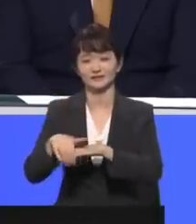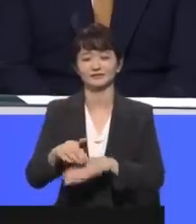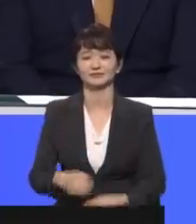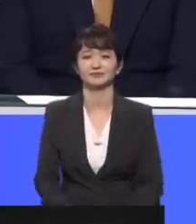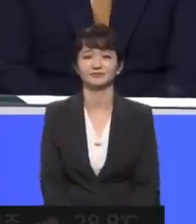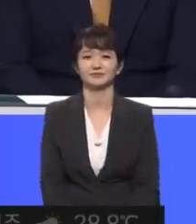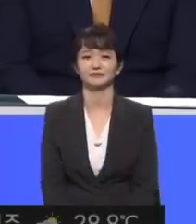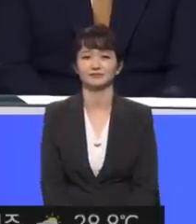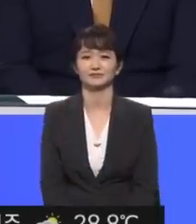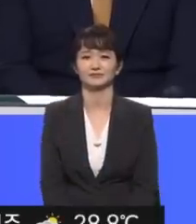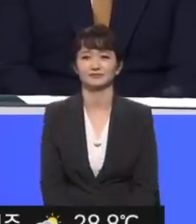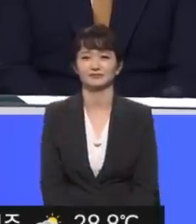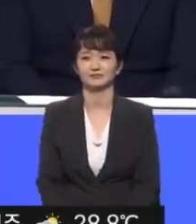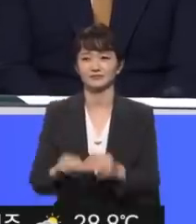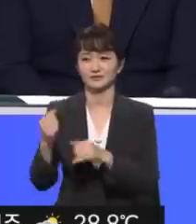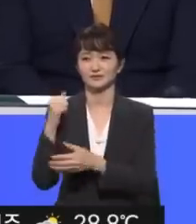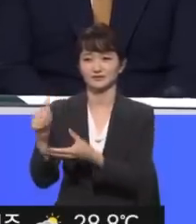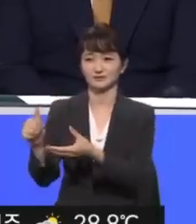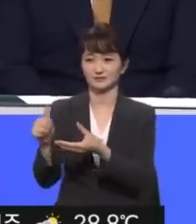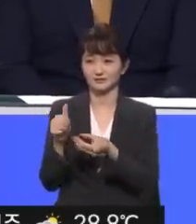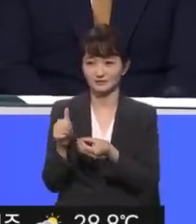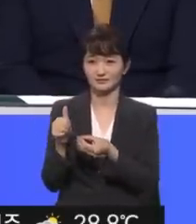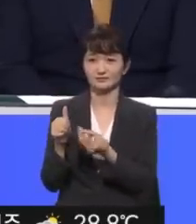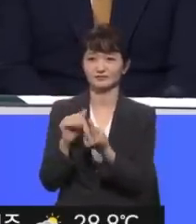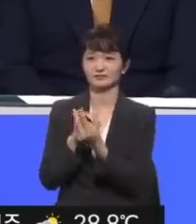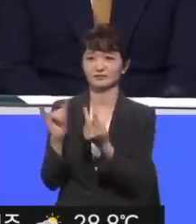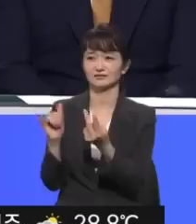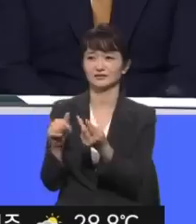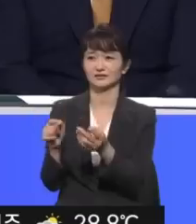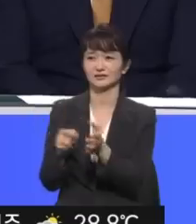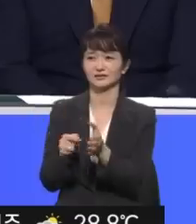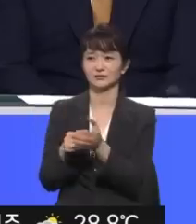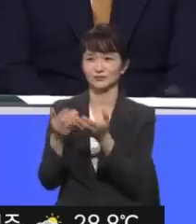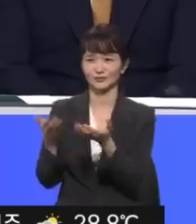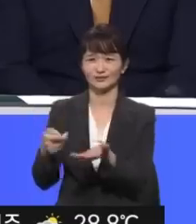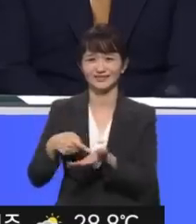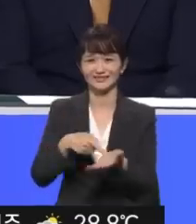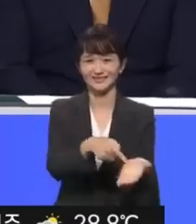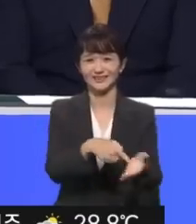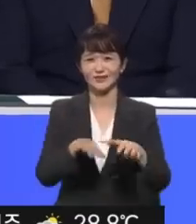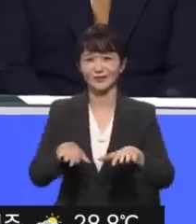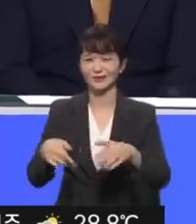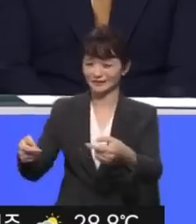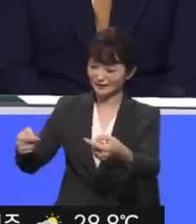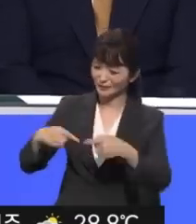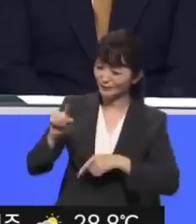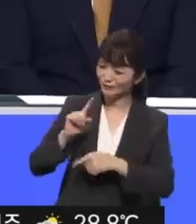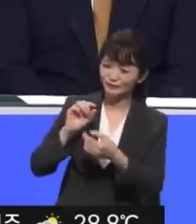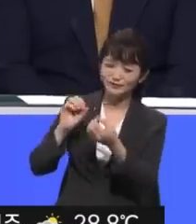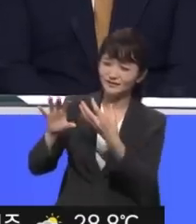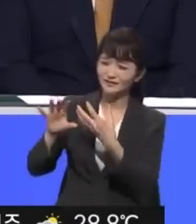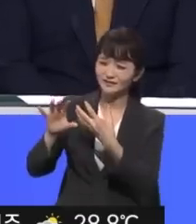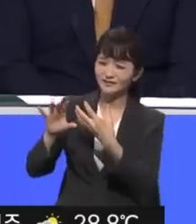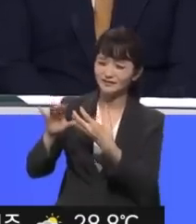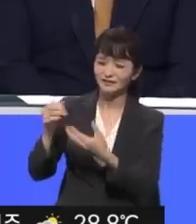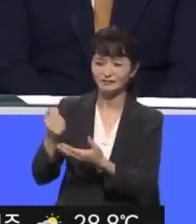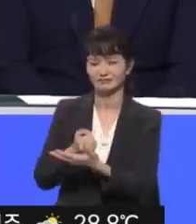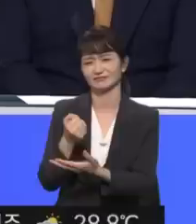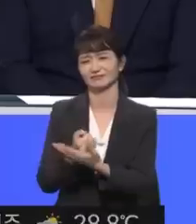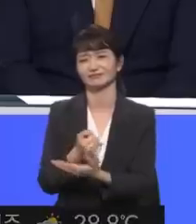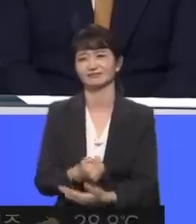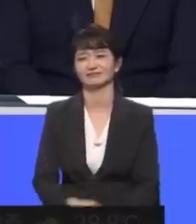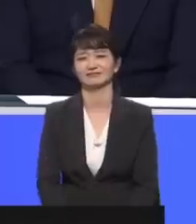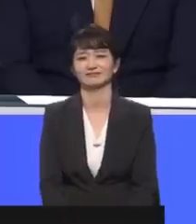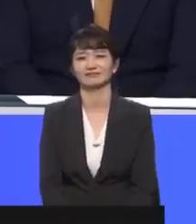브레이크 님 9 킨 패널 붙은 패널 분들 급하게 후 갈아도 내지 그랬어요 오늘 나와서 무슨 말을 해 유유 라고